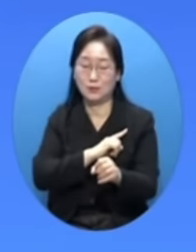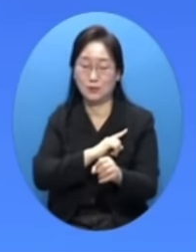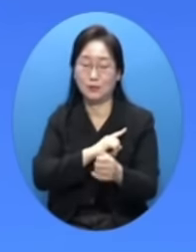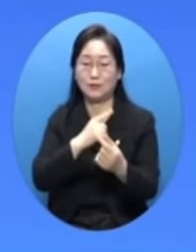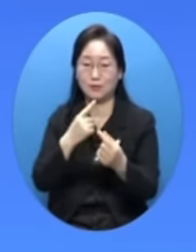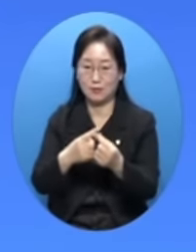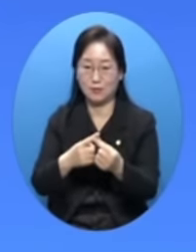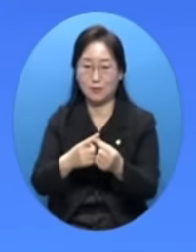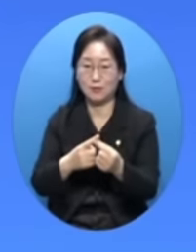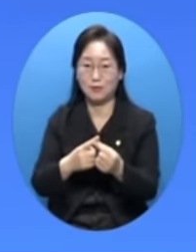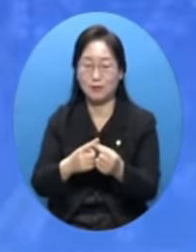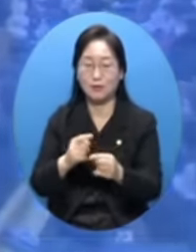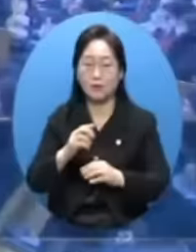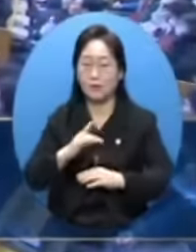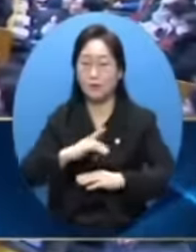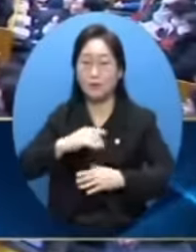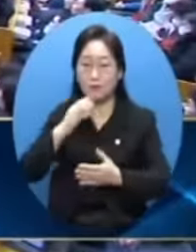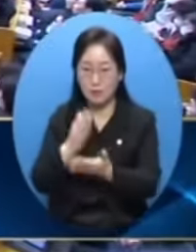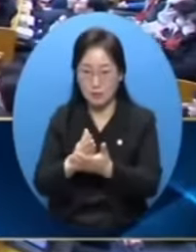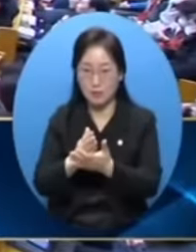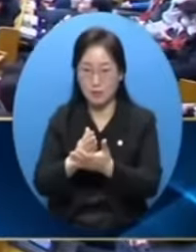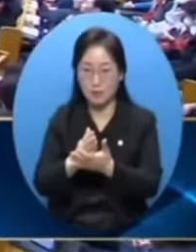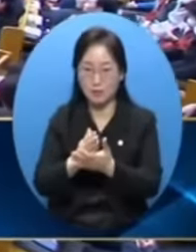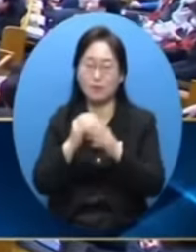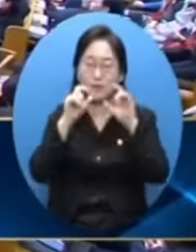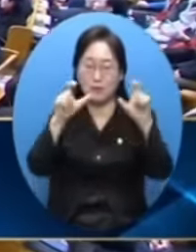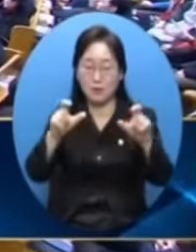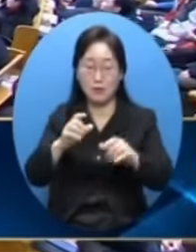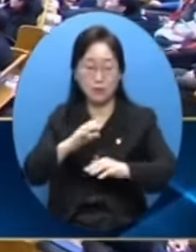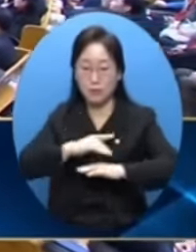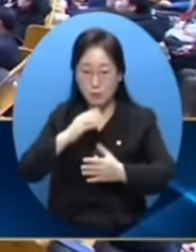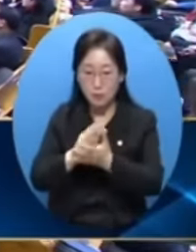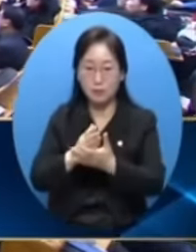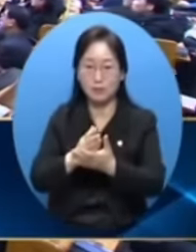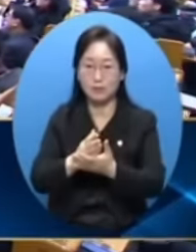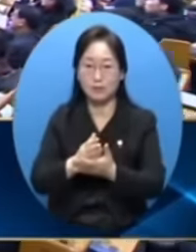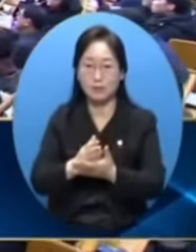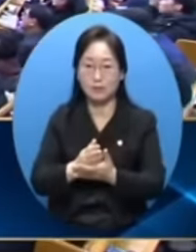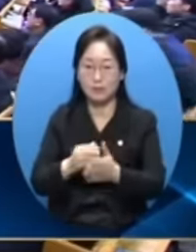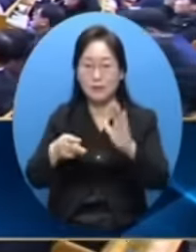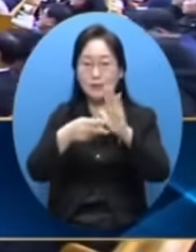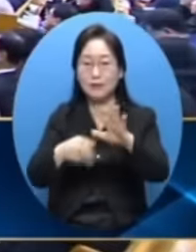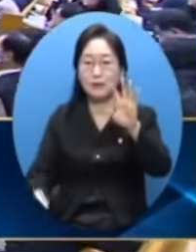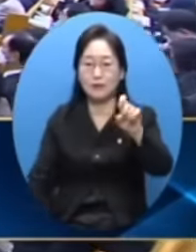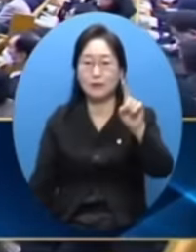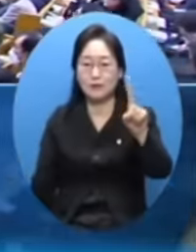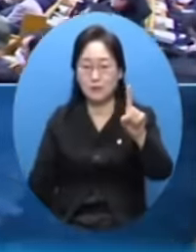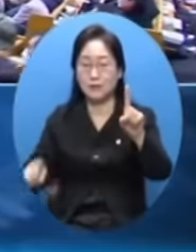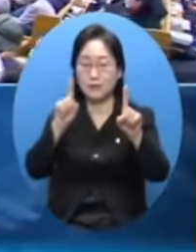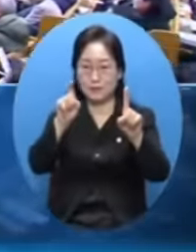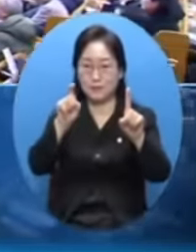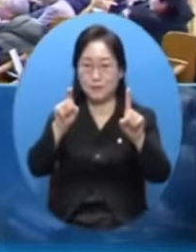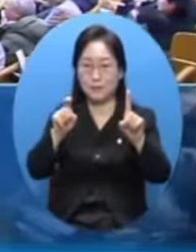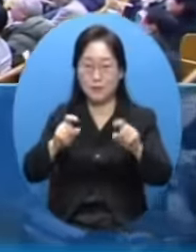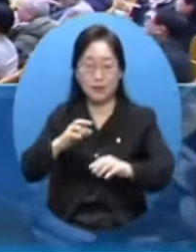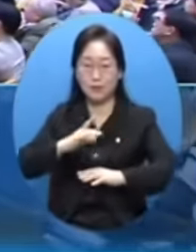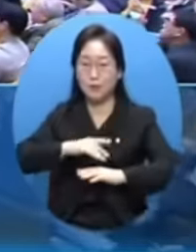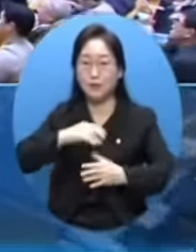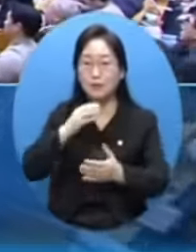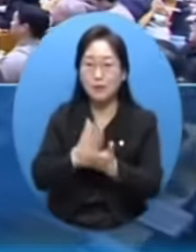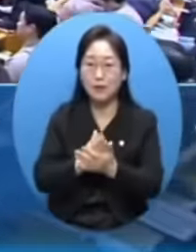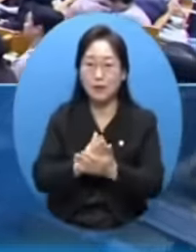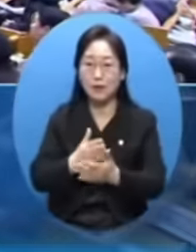우리에게 두려워하지 말라고 말씀합니다 두려워하지 말라 두려워 말라 이사 40 11장 10절입니다 두려워하지